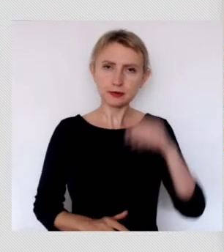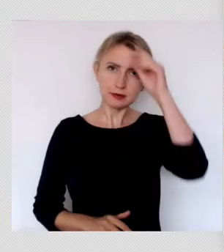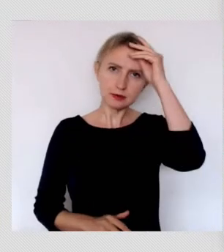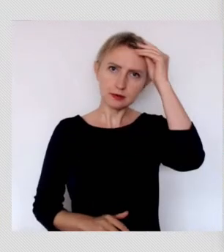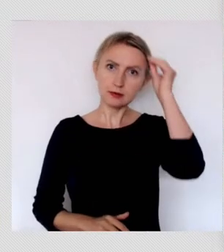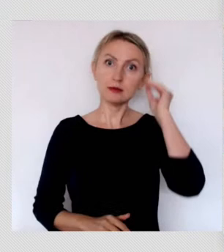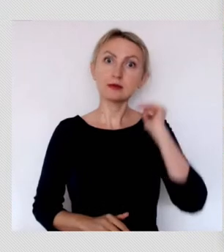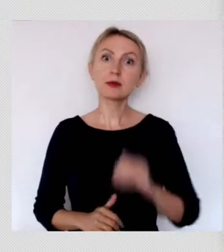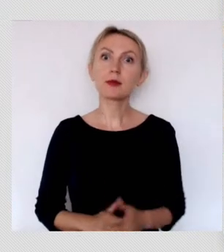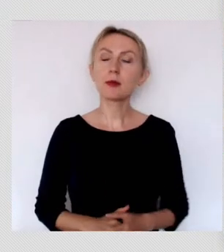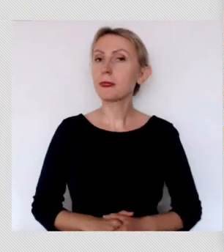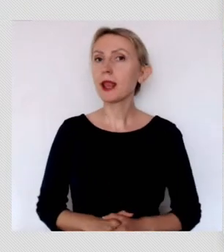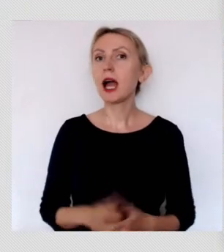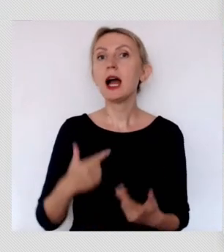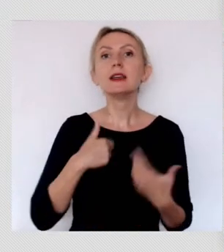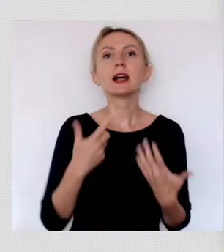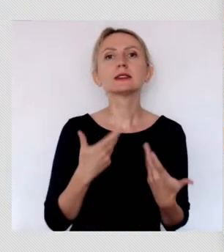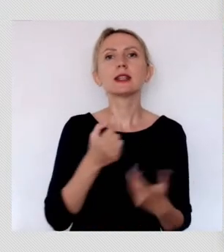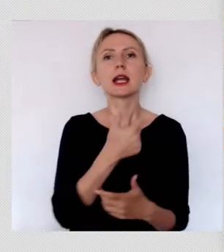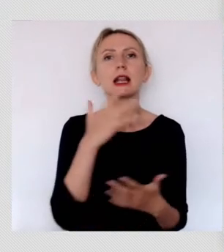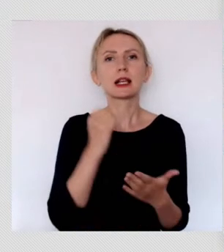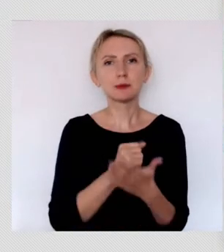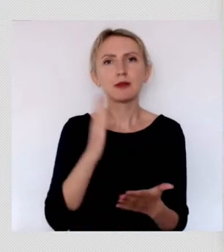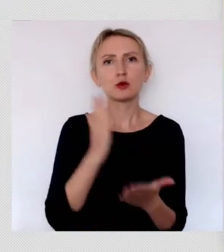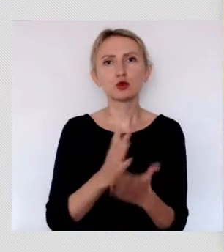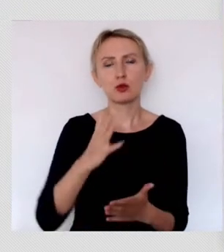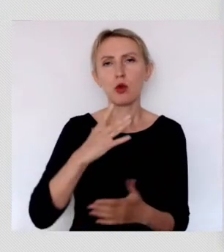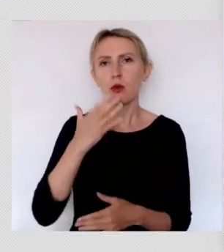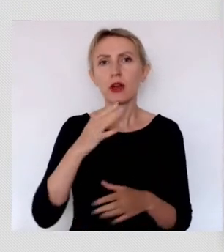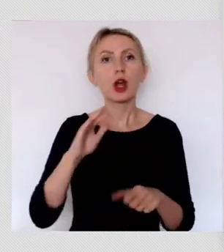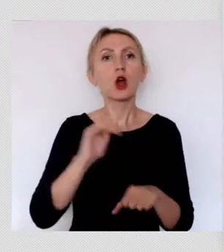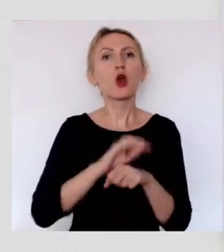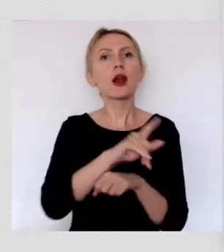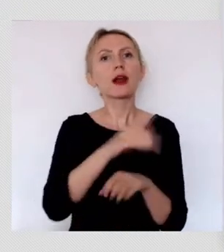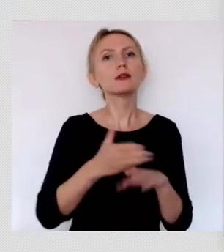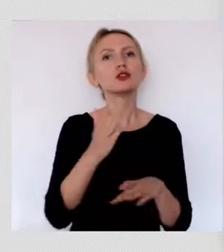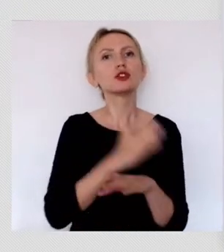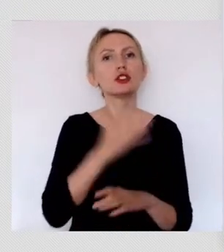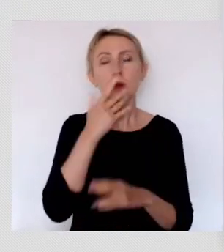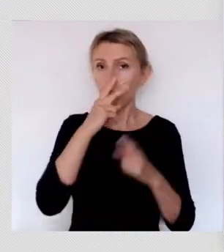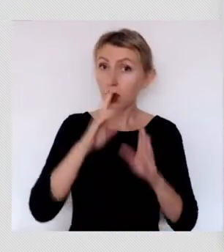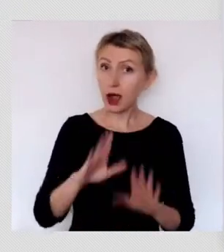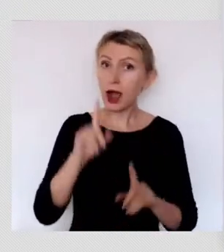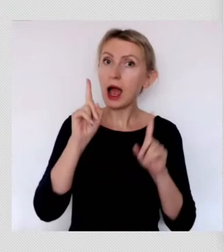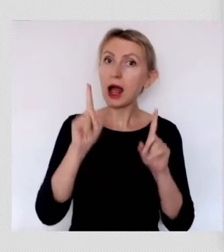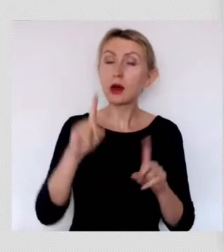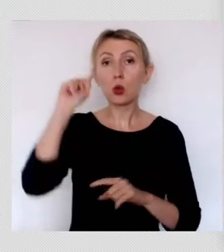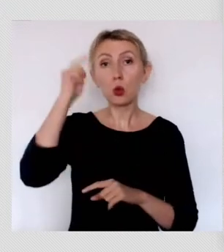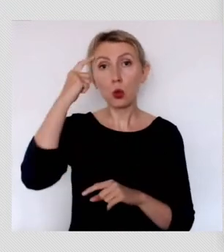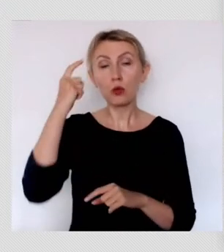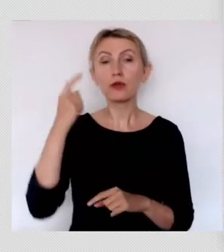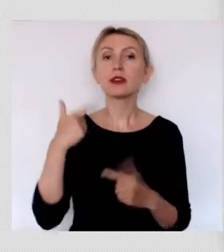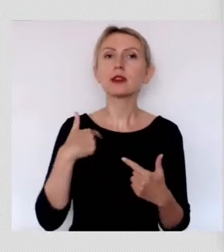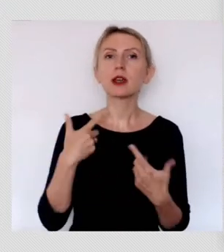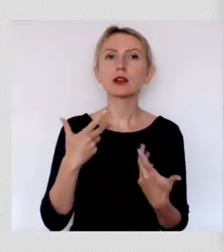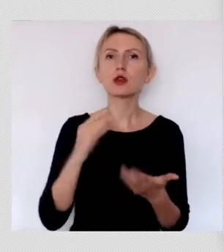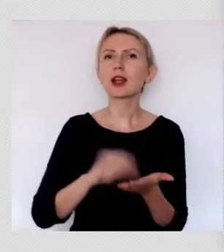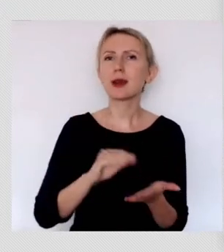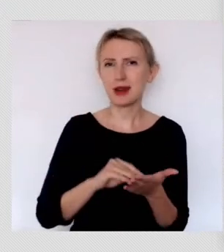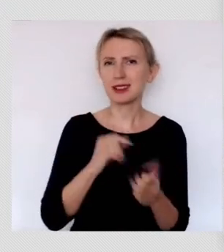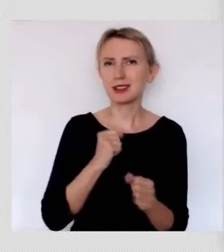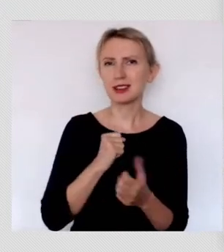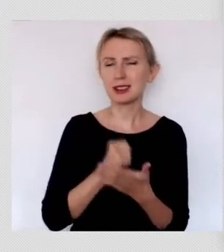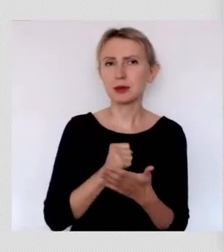No, takich kilka aspektów, które tutaj zostały poruszone, tutaj kolega wcześniej to ładnie wyeksponował, natomiast przede wszystkim z tego praktycznego punktu